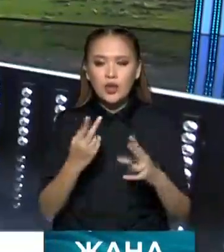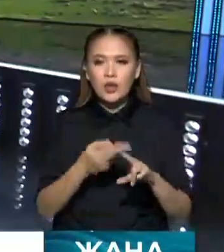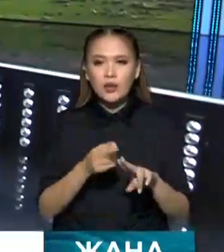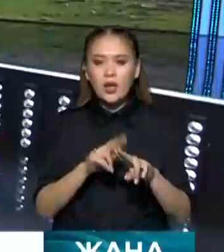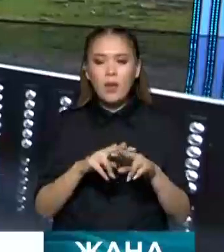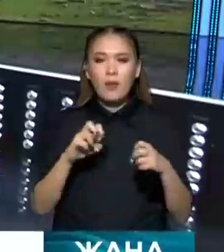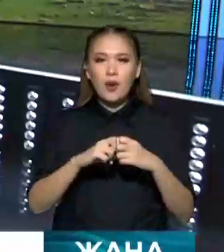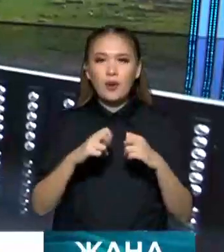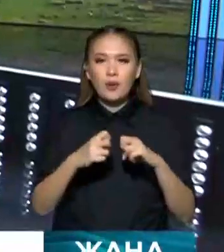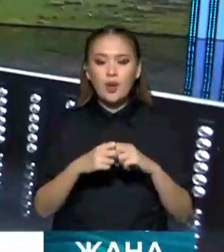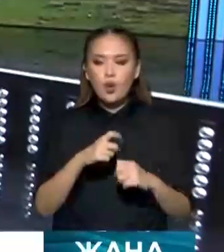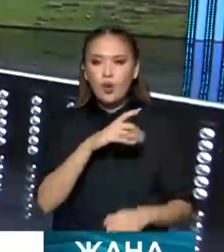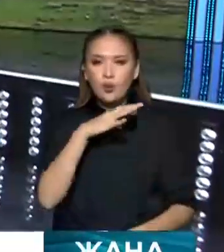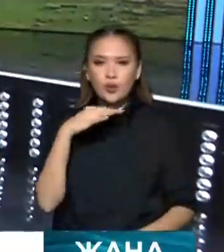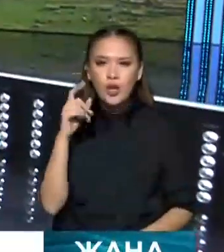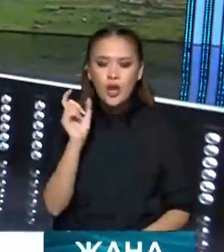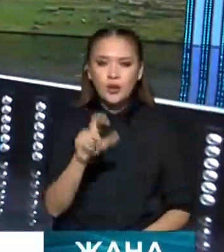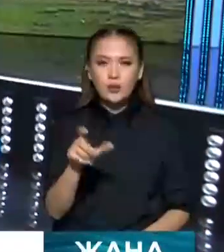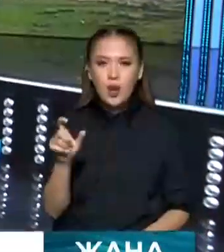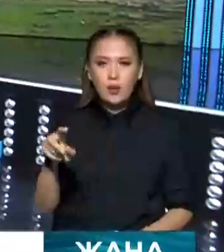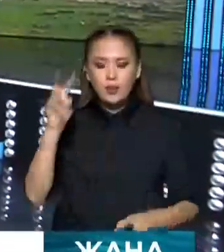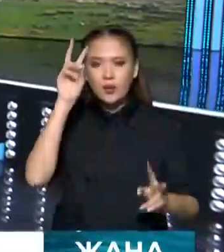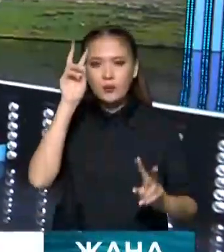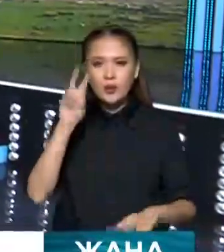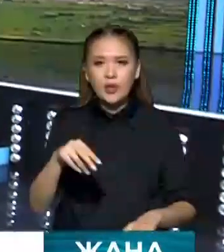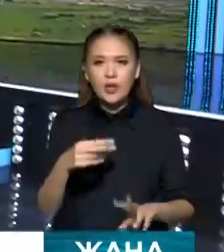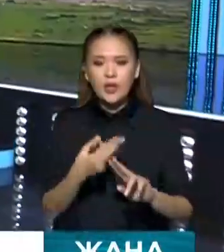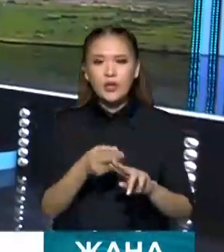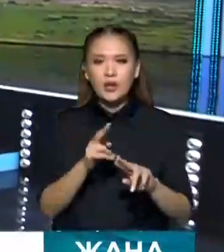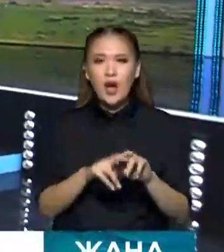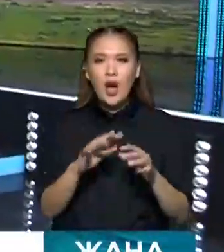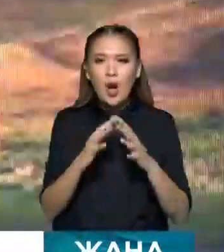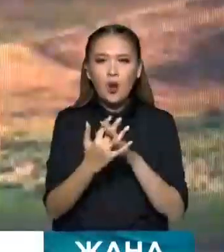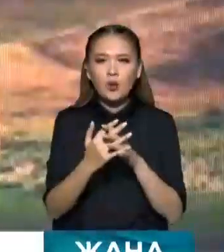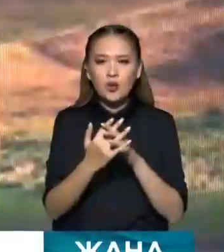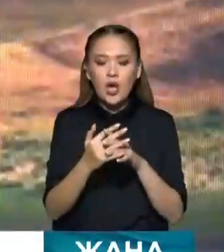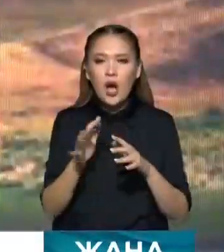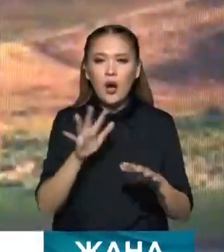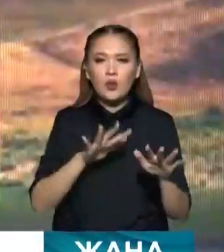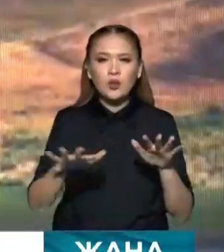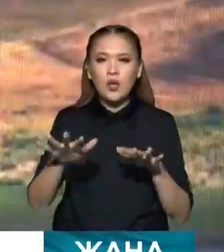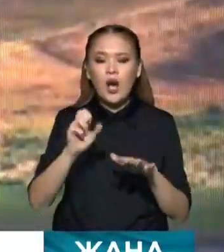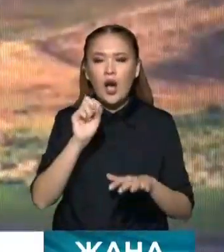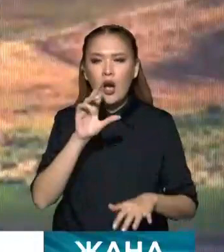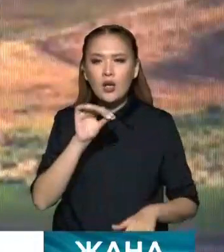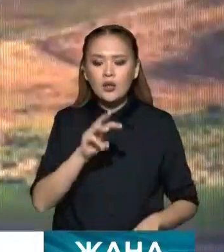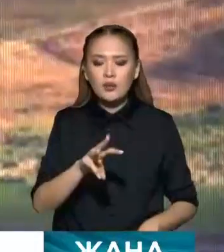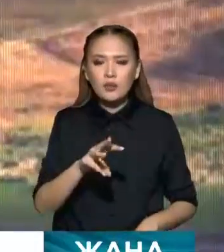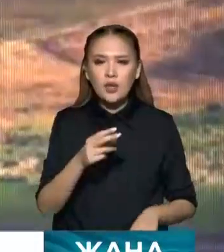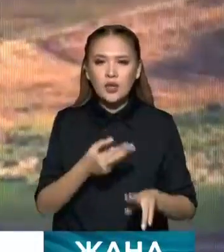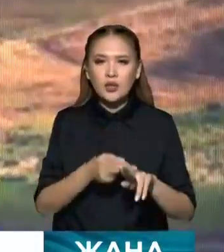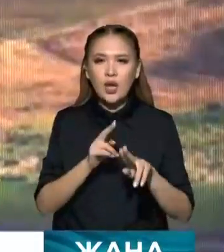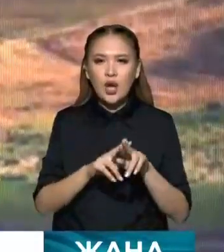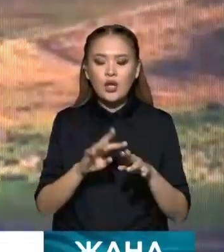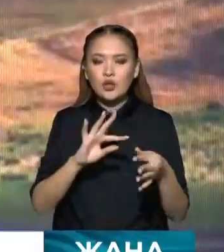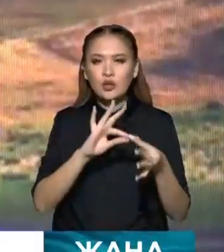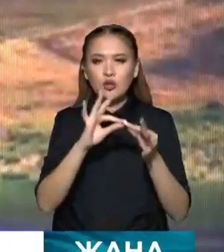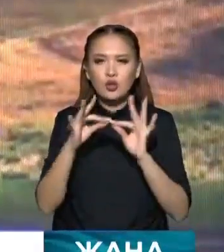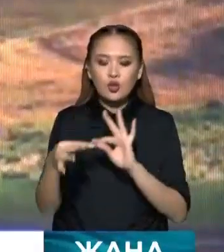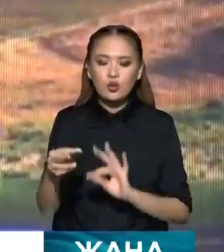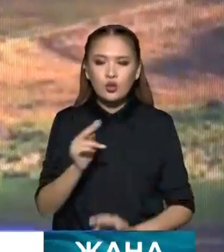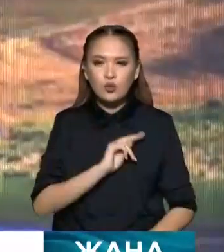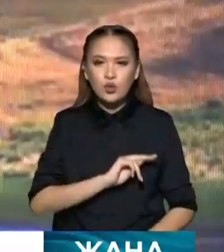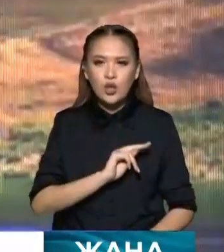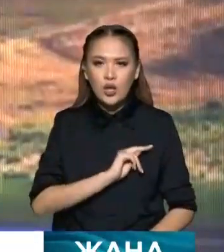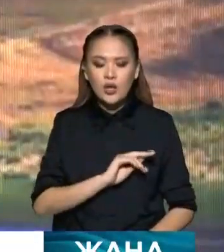мәселені мысалы үшін көптеген азаматтар әлі білмейді. Өйткені ауылдық, аудандық деңгейде әкімдер мынау түсіндіру жұмыстарын жүргізбей